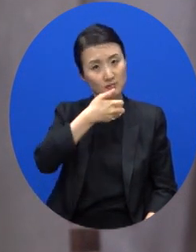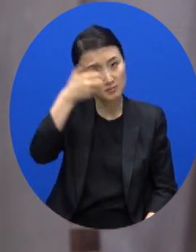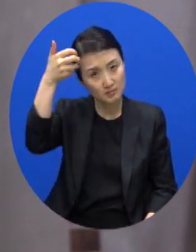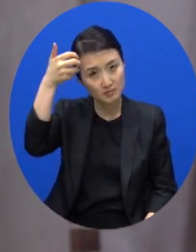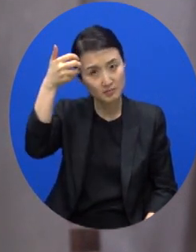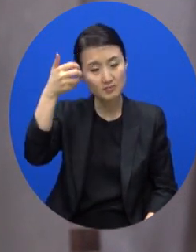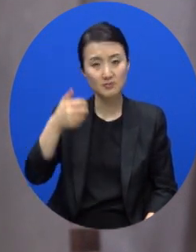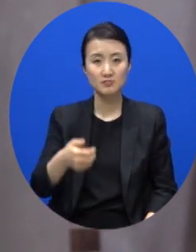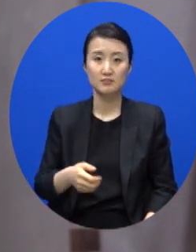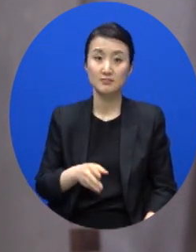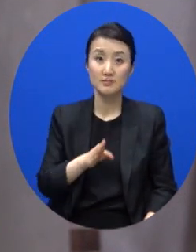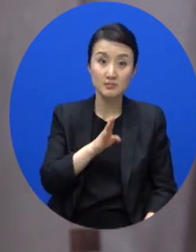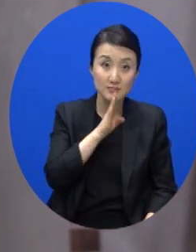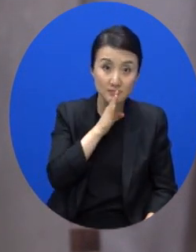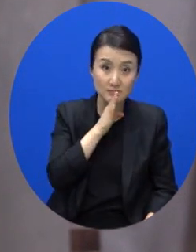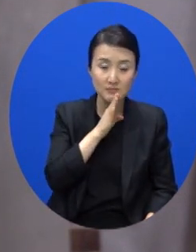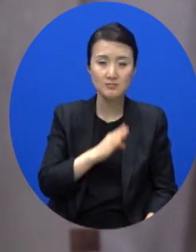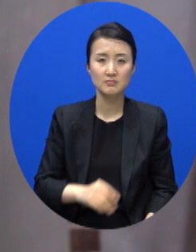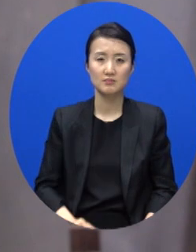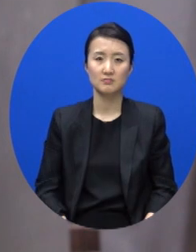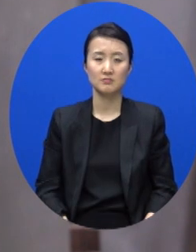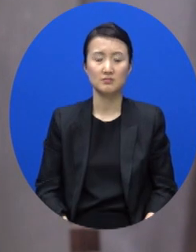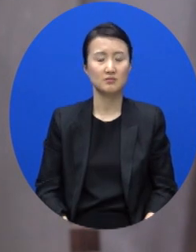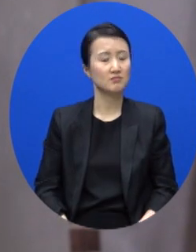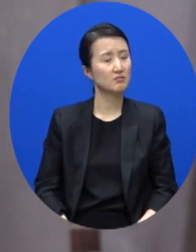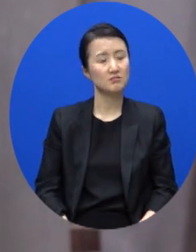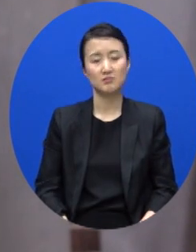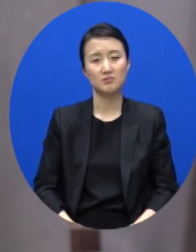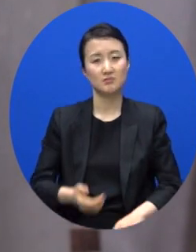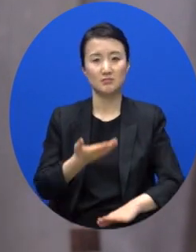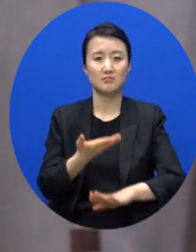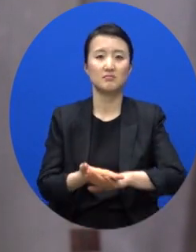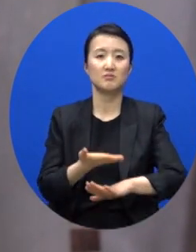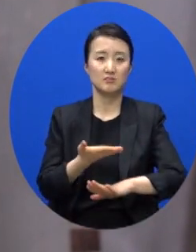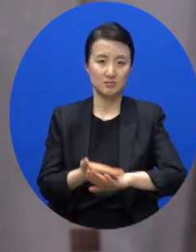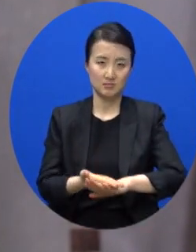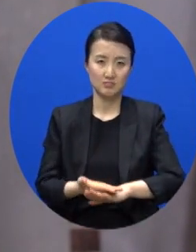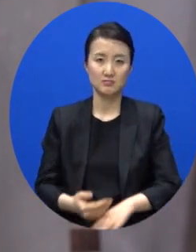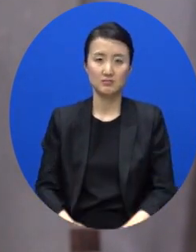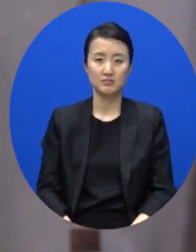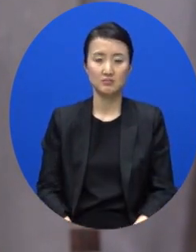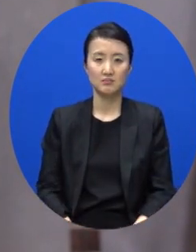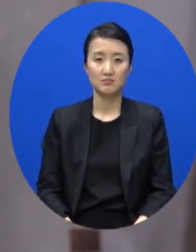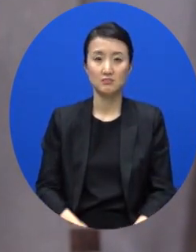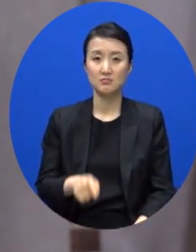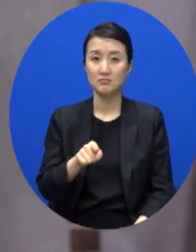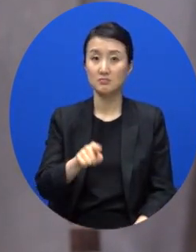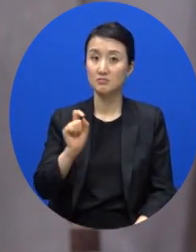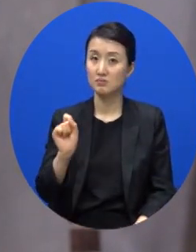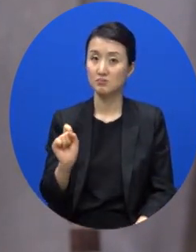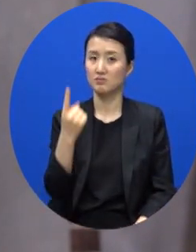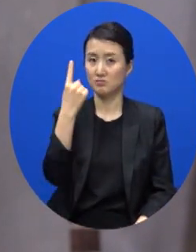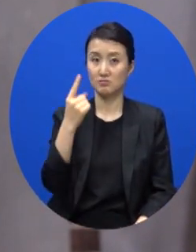꿈과 현실은 다르다고 생각이 되는 계기가